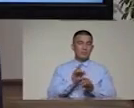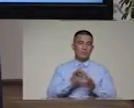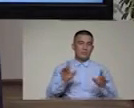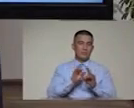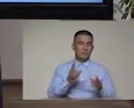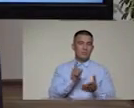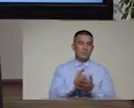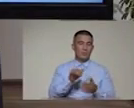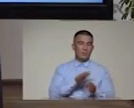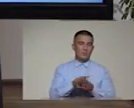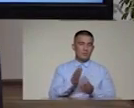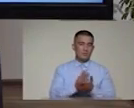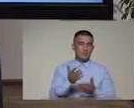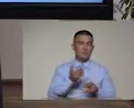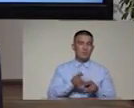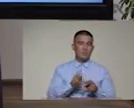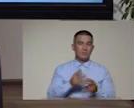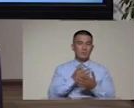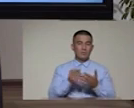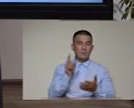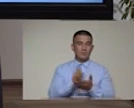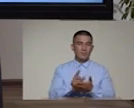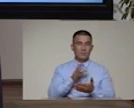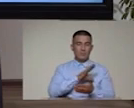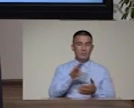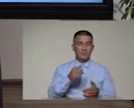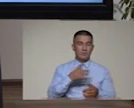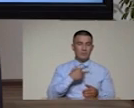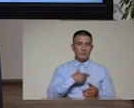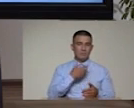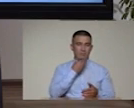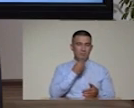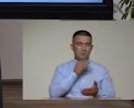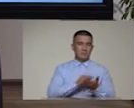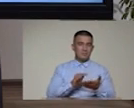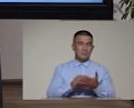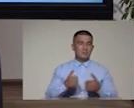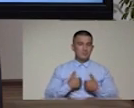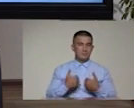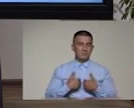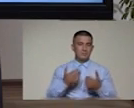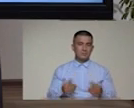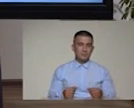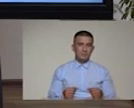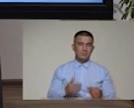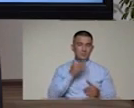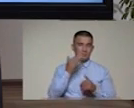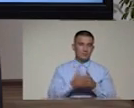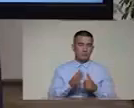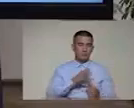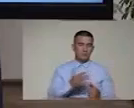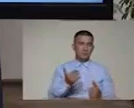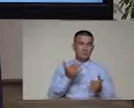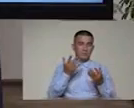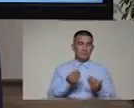shart berilgan. Siz ham mashqni chiroyli husnixat asosida bajarishga harakat qiling. Shuning bilan